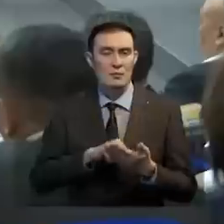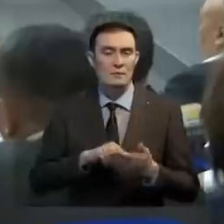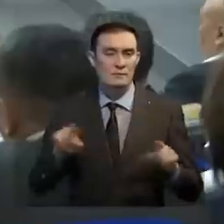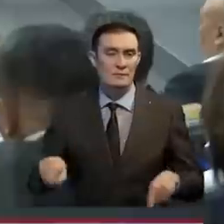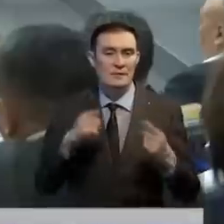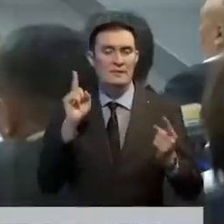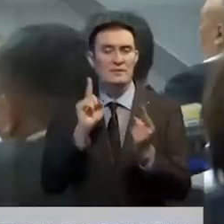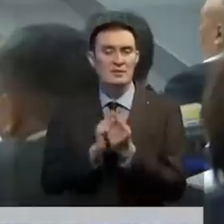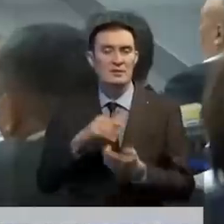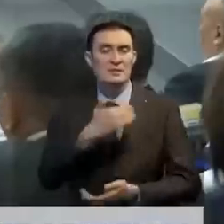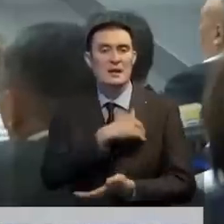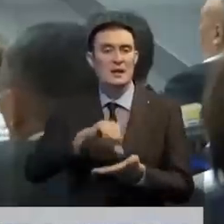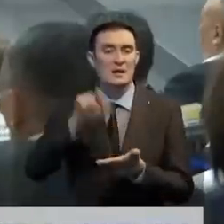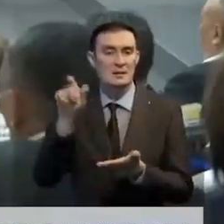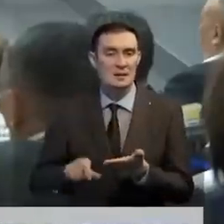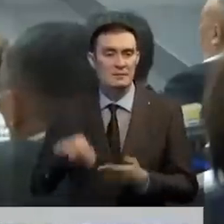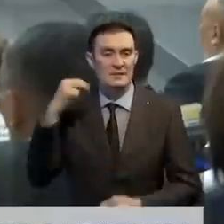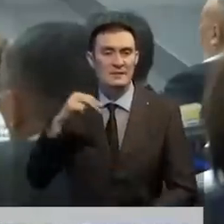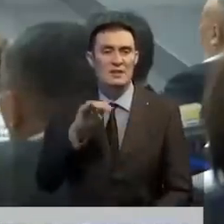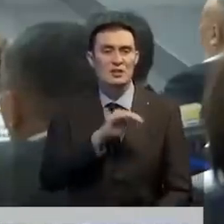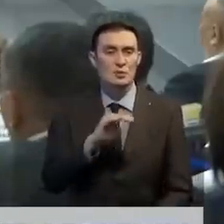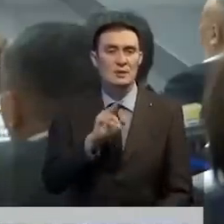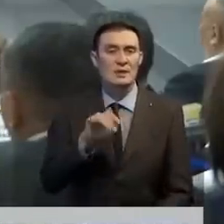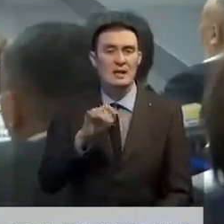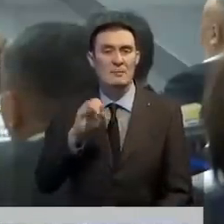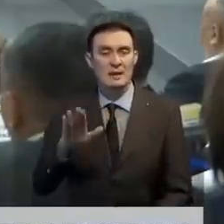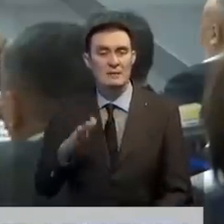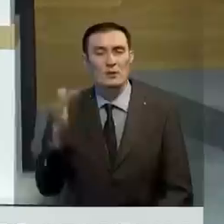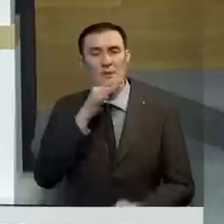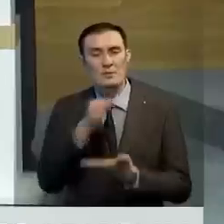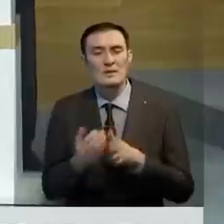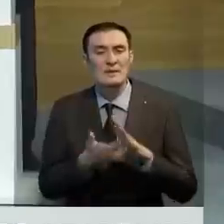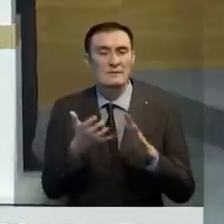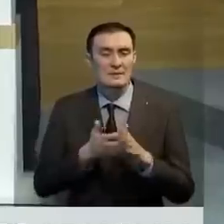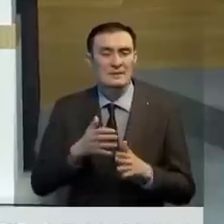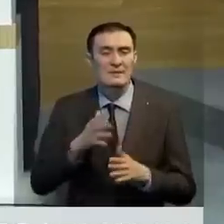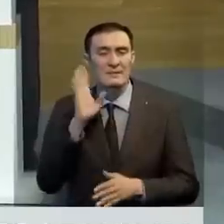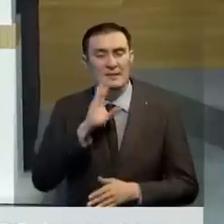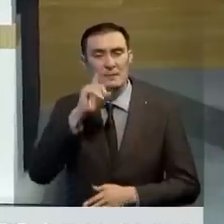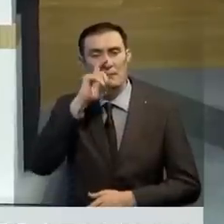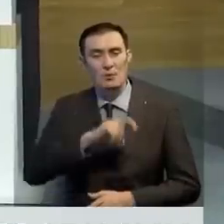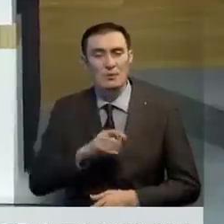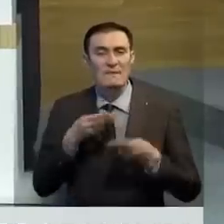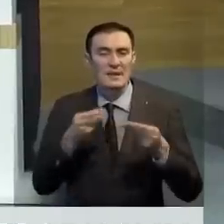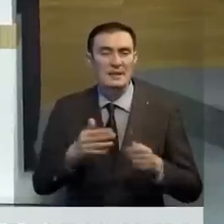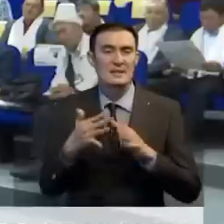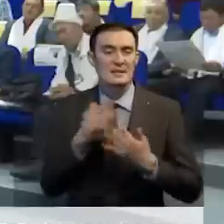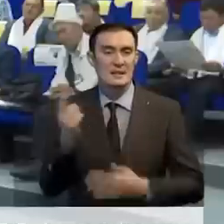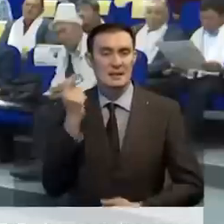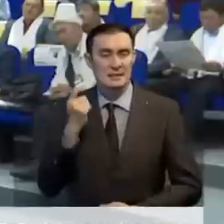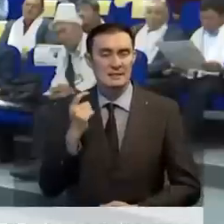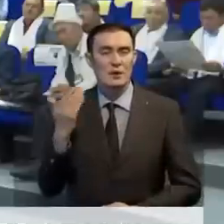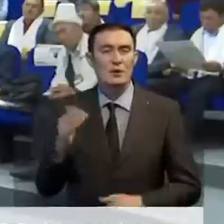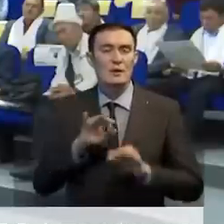вопрос они поднимали на встречу с кандидатом в президенты Жигули Дайрабаевым. Он отметил, дефицит негативно сказывается на сельском хозяйстве.